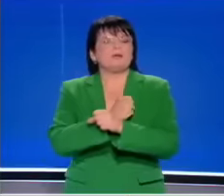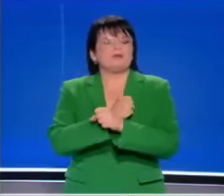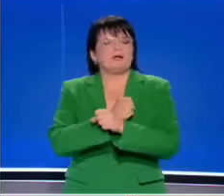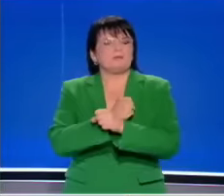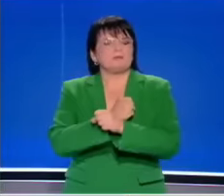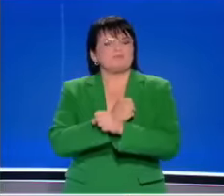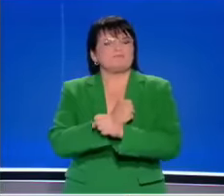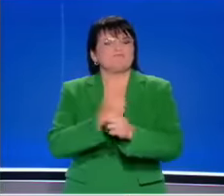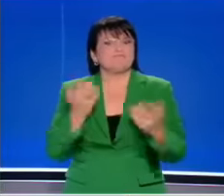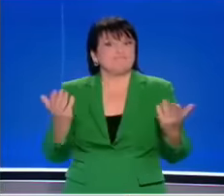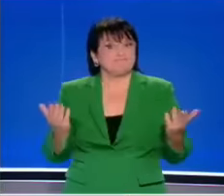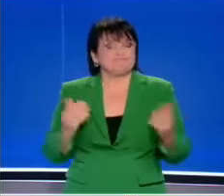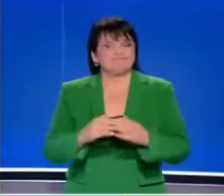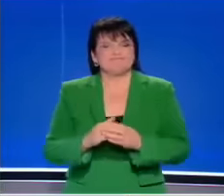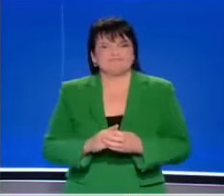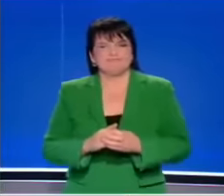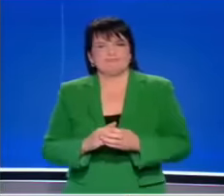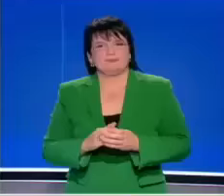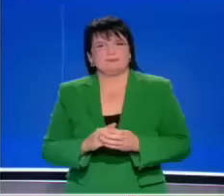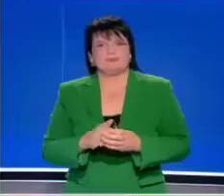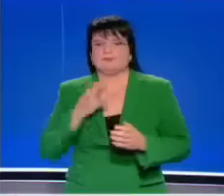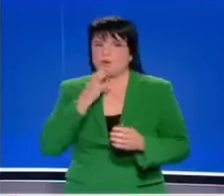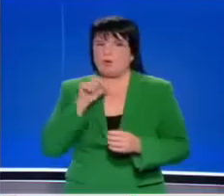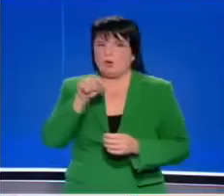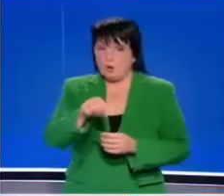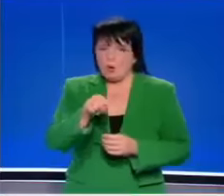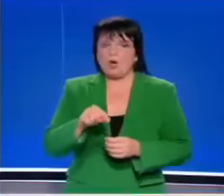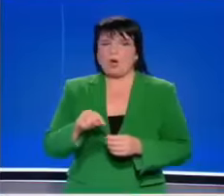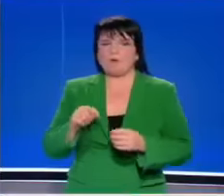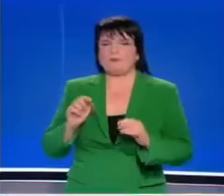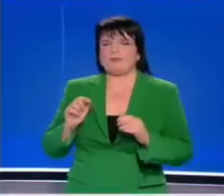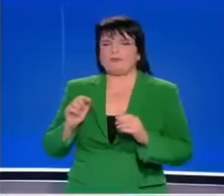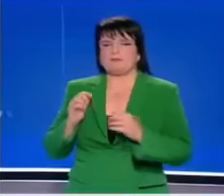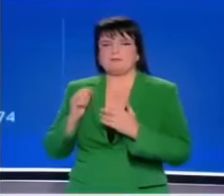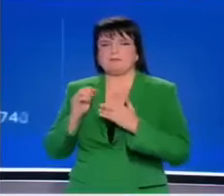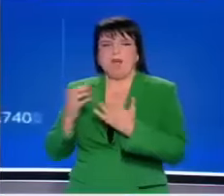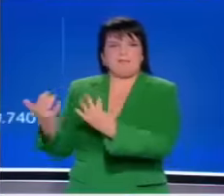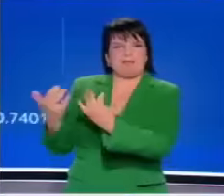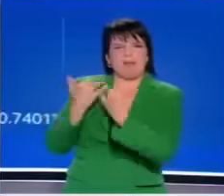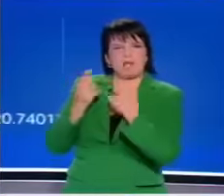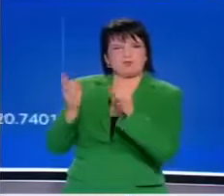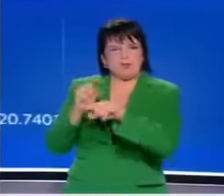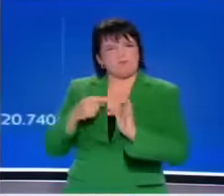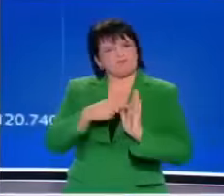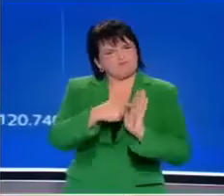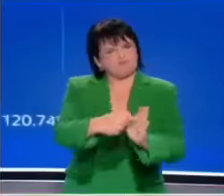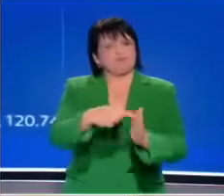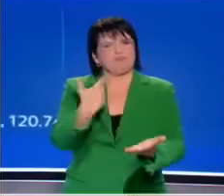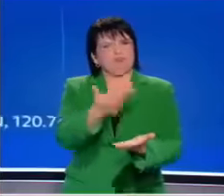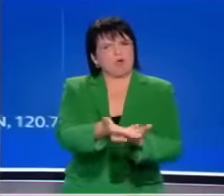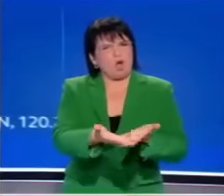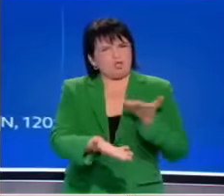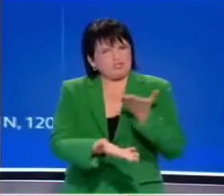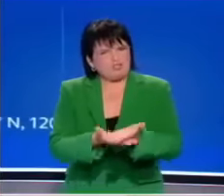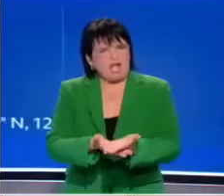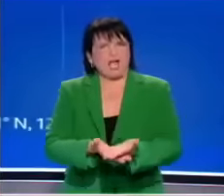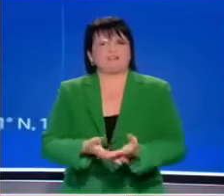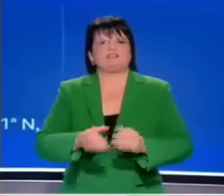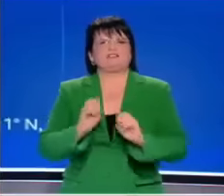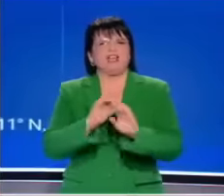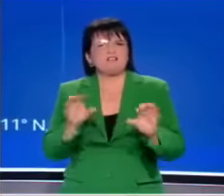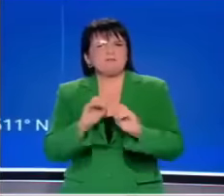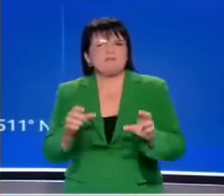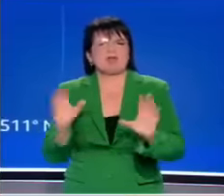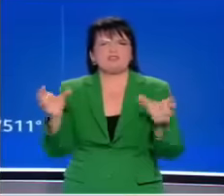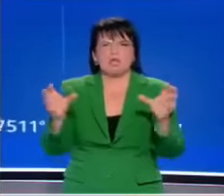έχουμε πετύχει διότι χωρίς να παίξουμε το παιχνίδι των άλλων έχουμε βγάλει προτάσεις έχουμε παρουσιάσει στα τηλεοπτικά μας spot